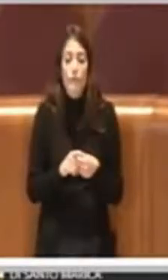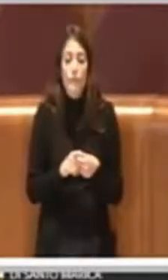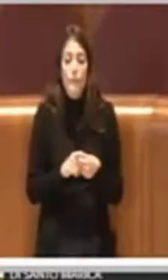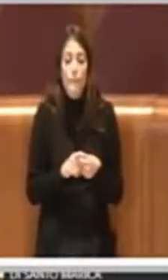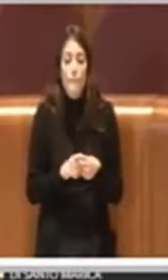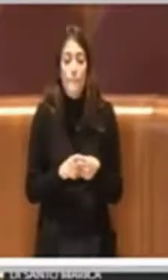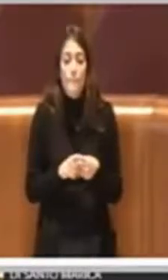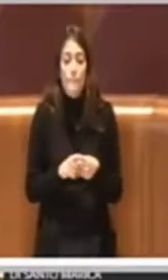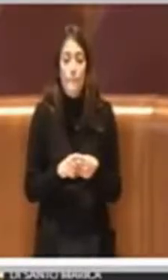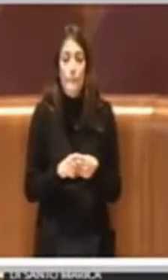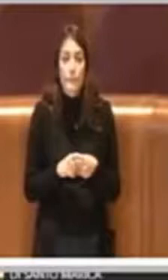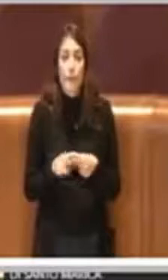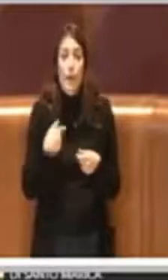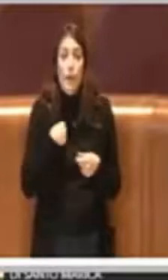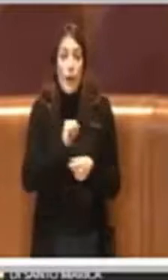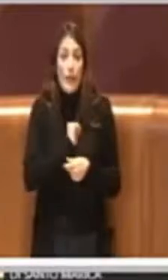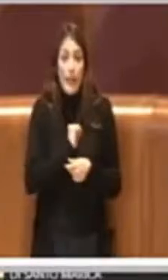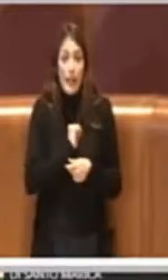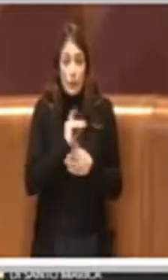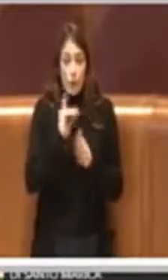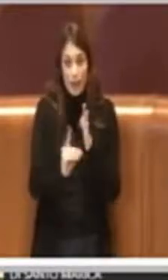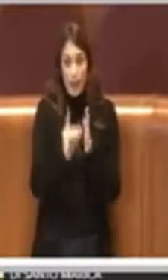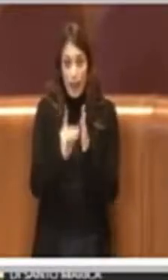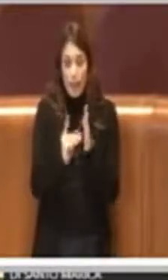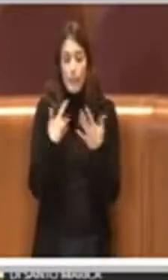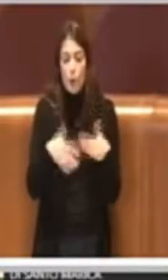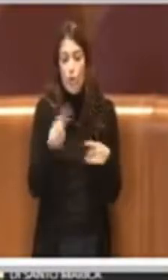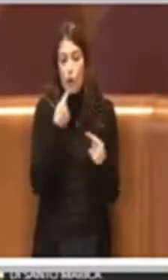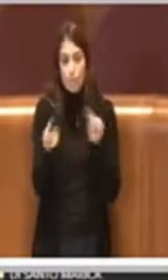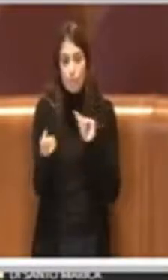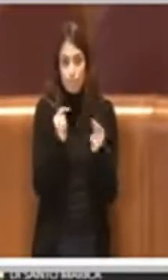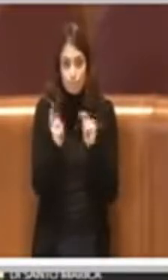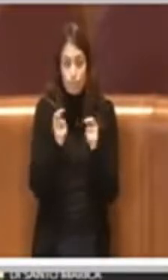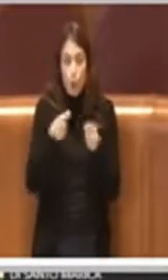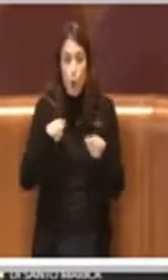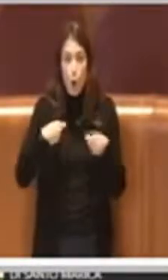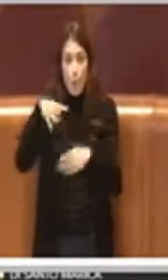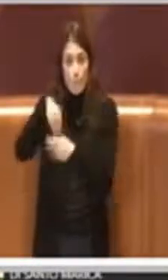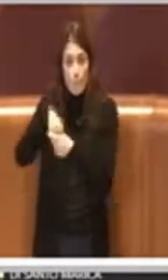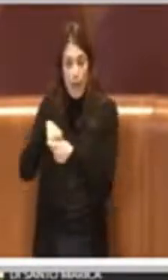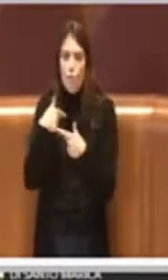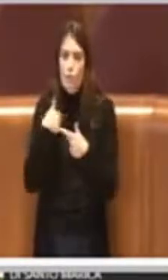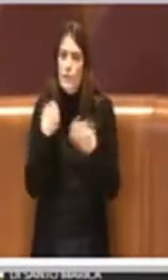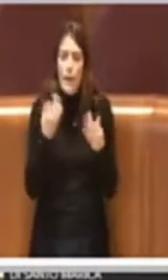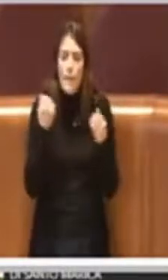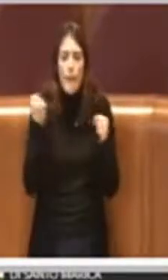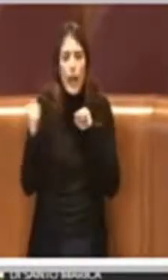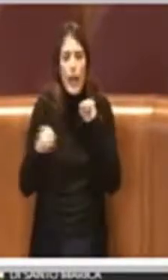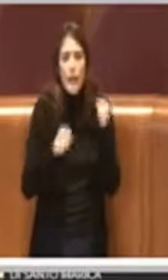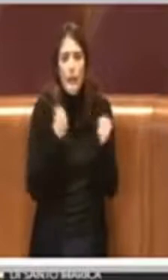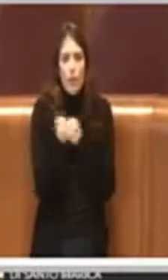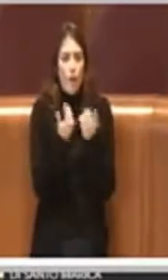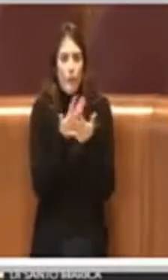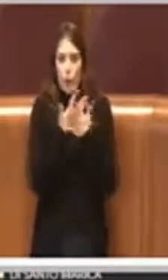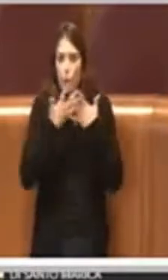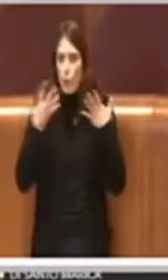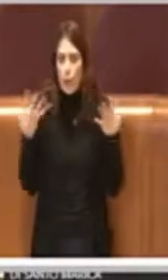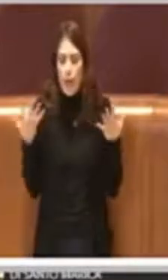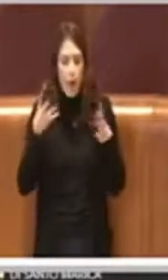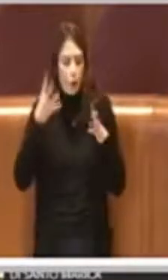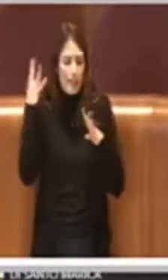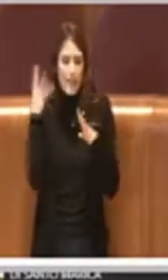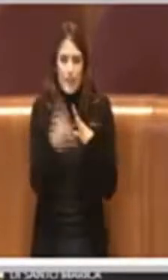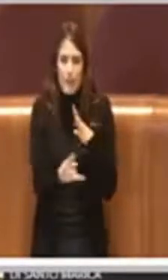penso che per le delibere che ho trattato in commercio ho avuto sempre un atteggiamento trasparente, di massima